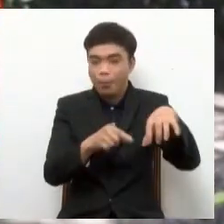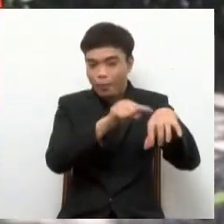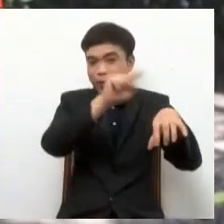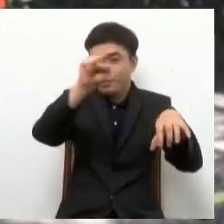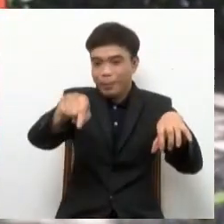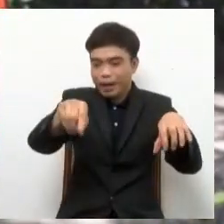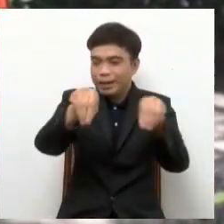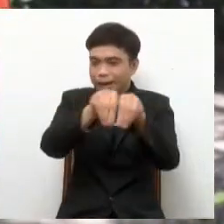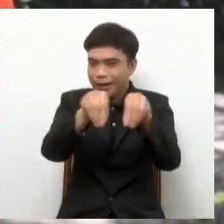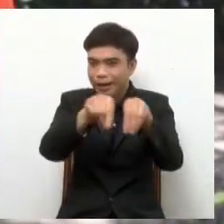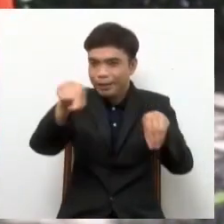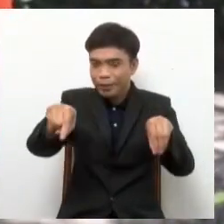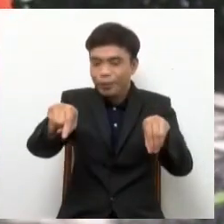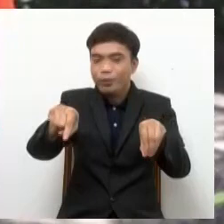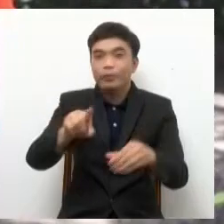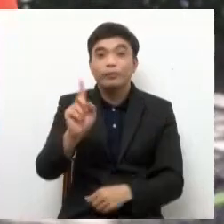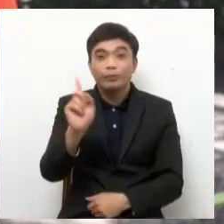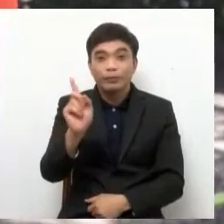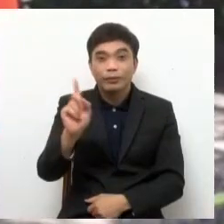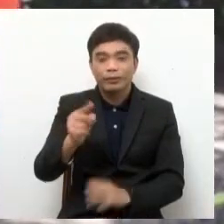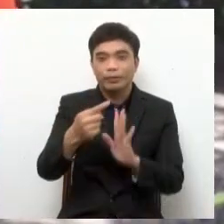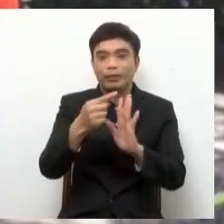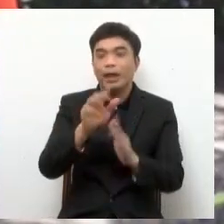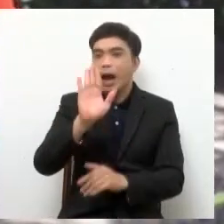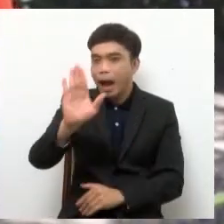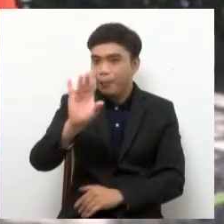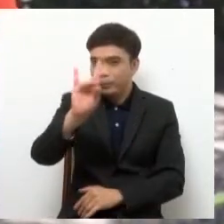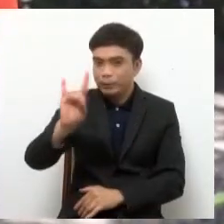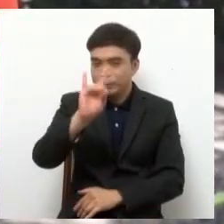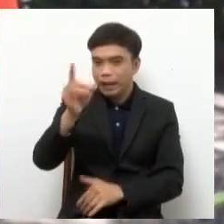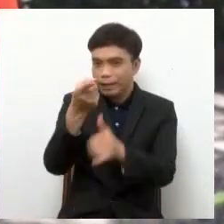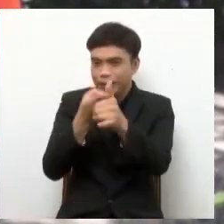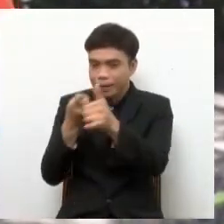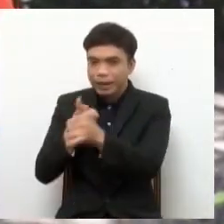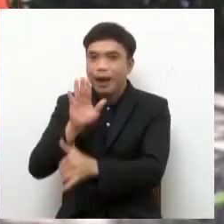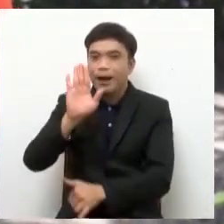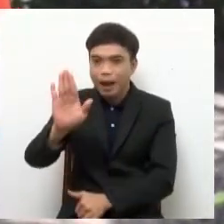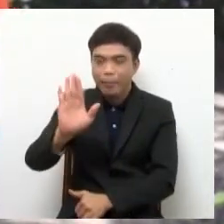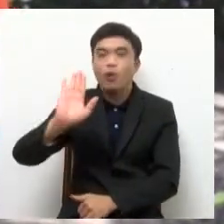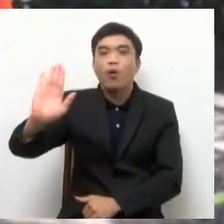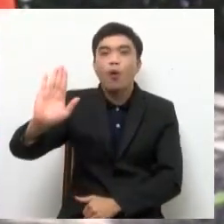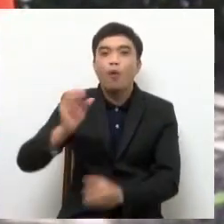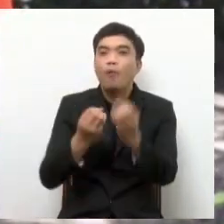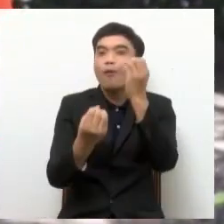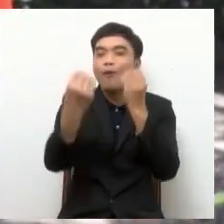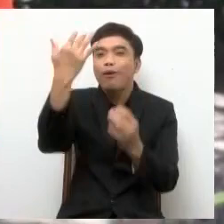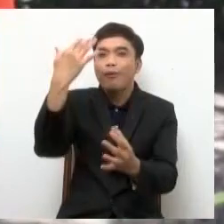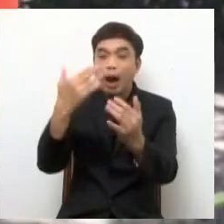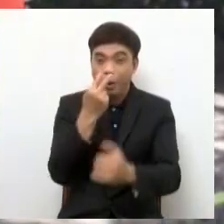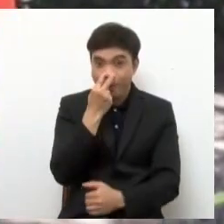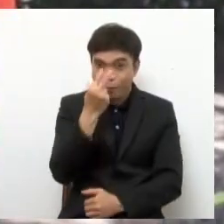ที่อยู่ใกล้ๆกับโรงเรียนนั่นก็คือเขตห้ามล่าสัตว์ป่าป่าเขาภูหลวงค่ะมาตามมาดูค่ะว่าวันนี้เราจะ